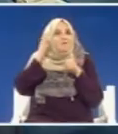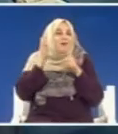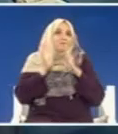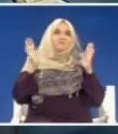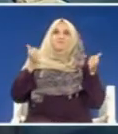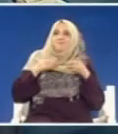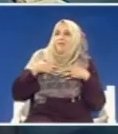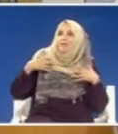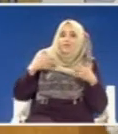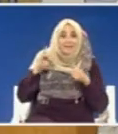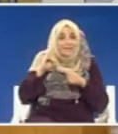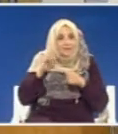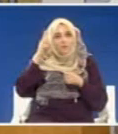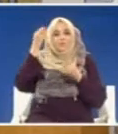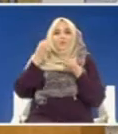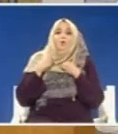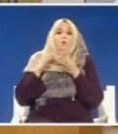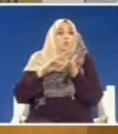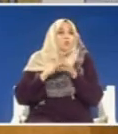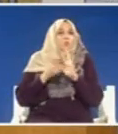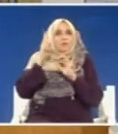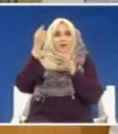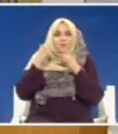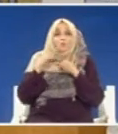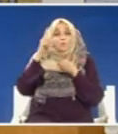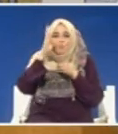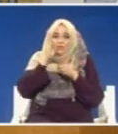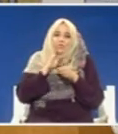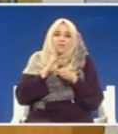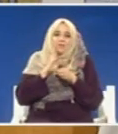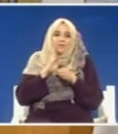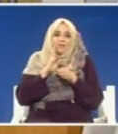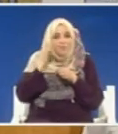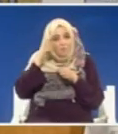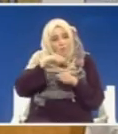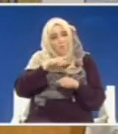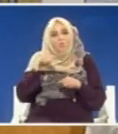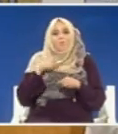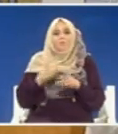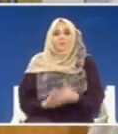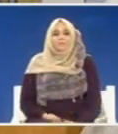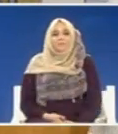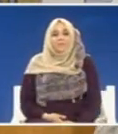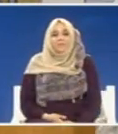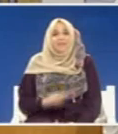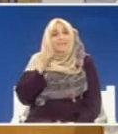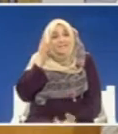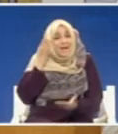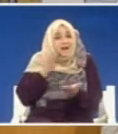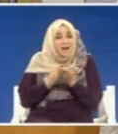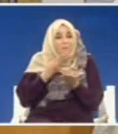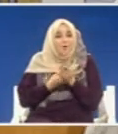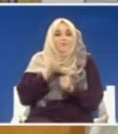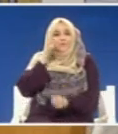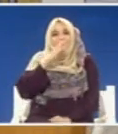بلطائفه؟ الله. هذه كلها من مظاهر الإحسان الإلهي لعباده. هذا دليل الحب